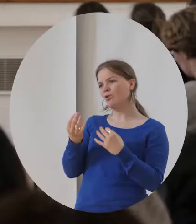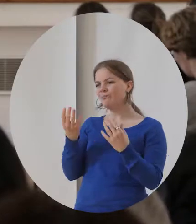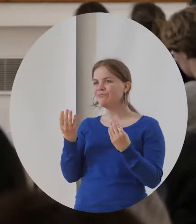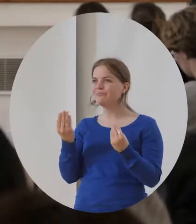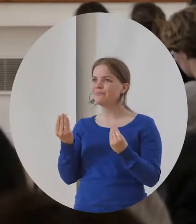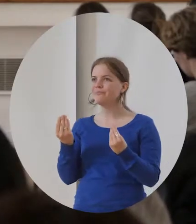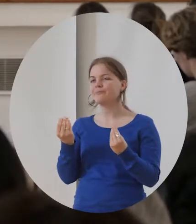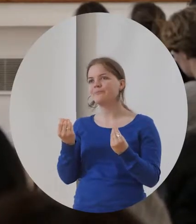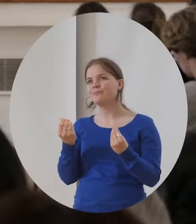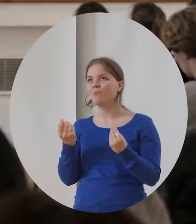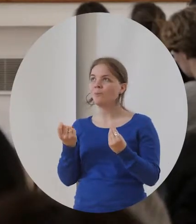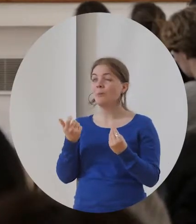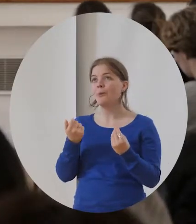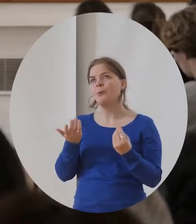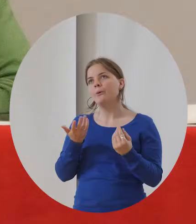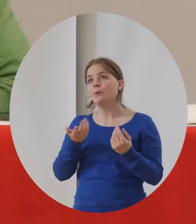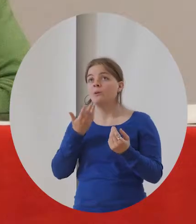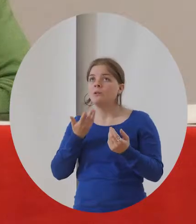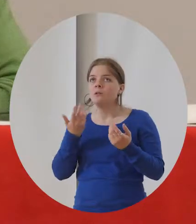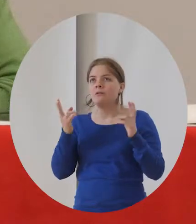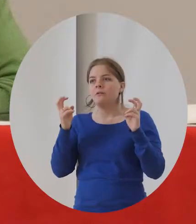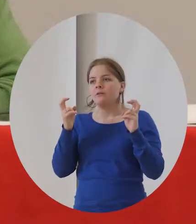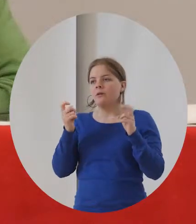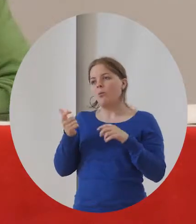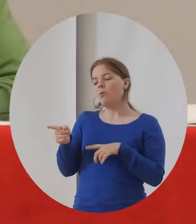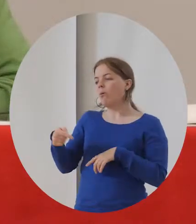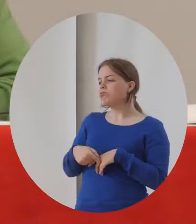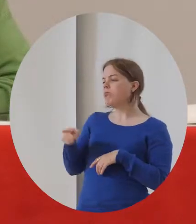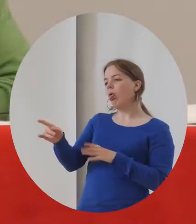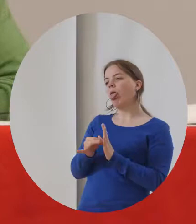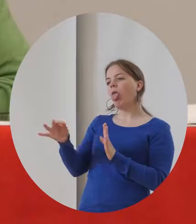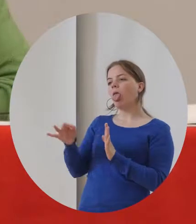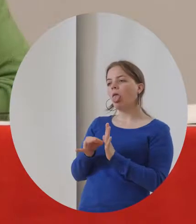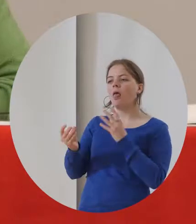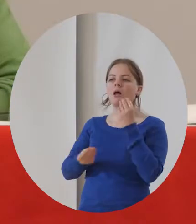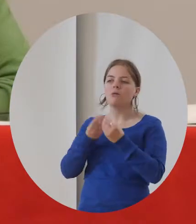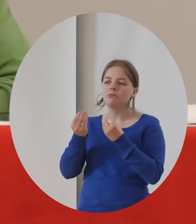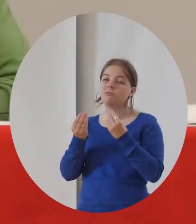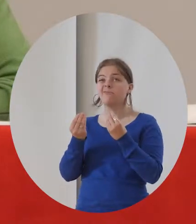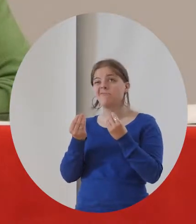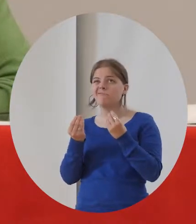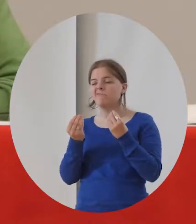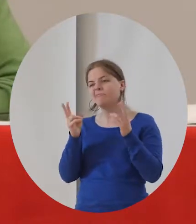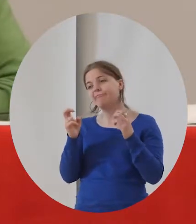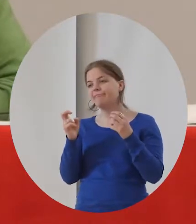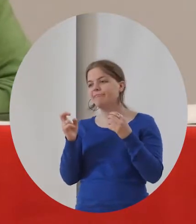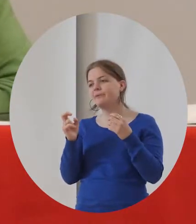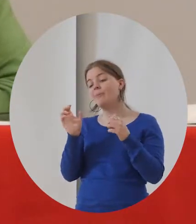étant de la paresse. Enfin, il y a des adjectifs qualificatifs qui